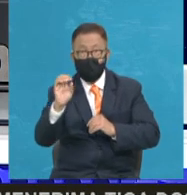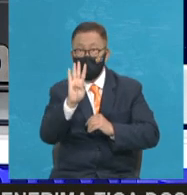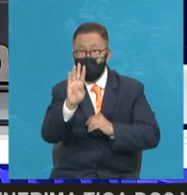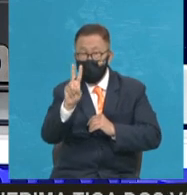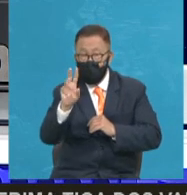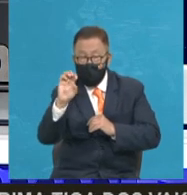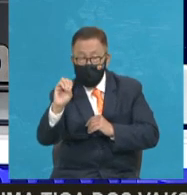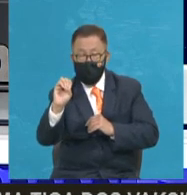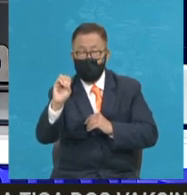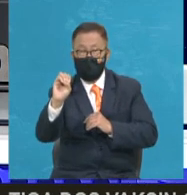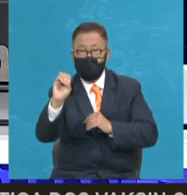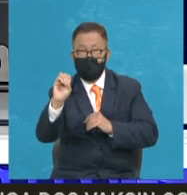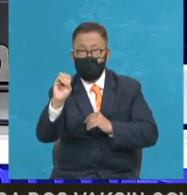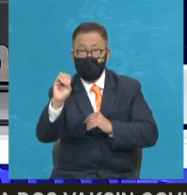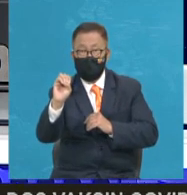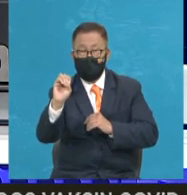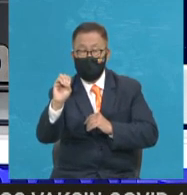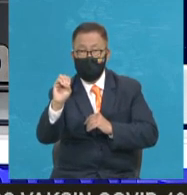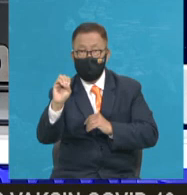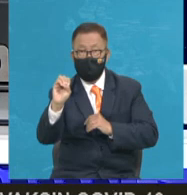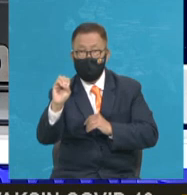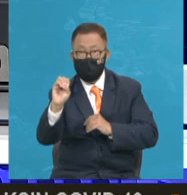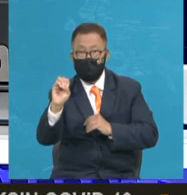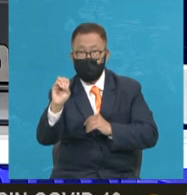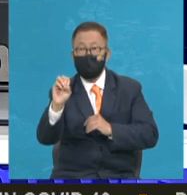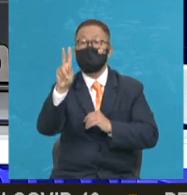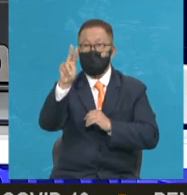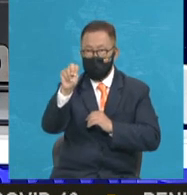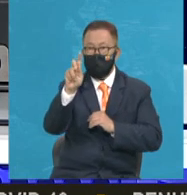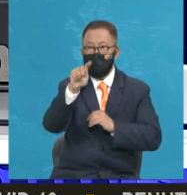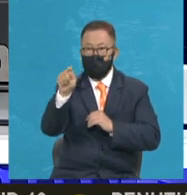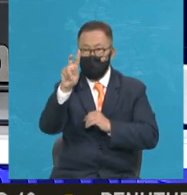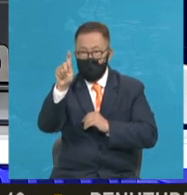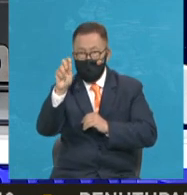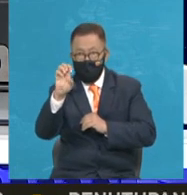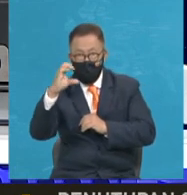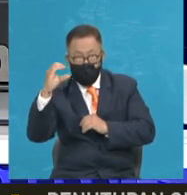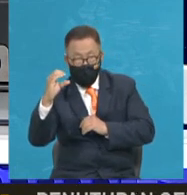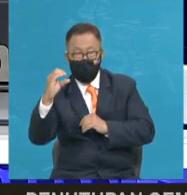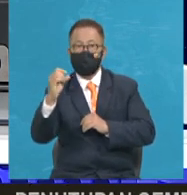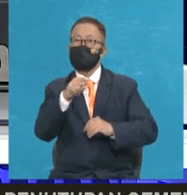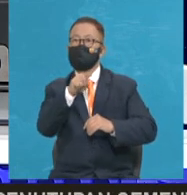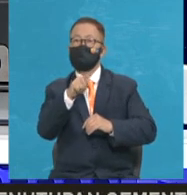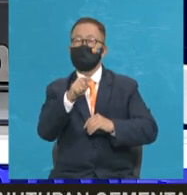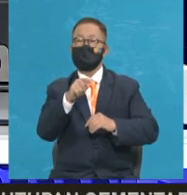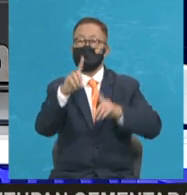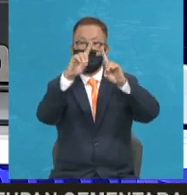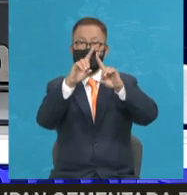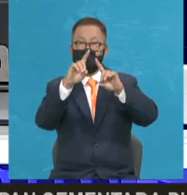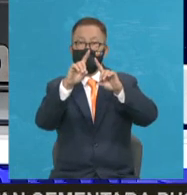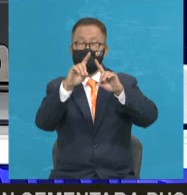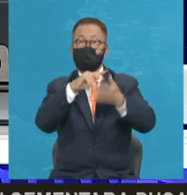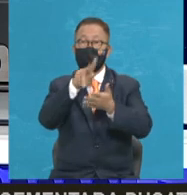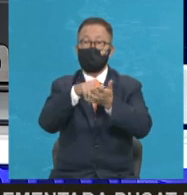422 menerima siswa kebangsaan pendidikan teknik keguna ente majelis penyampaian video berlangsung di pusat persidangan